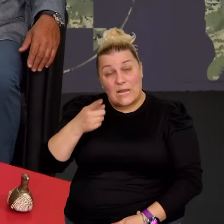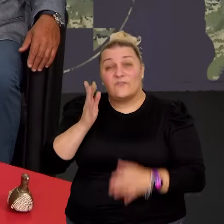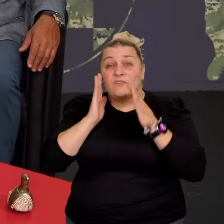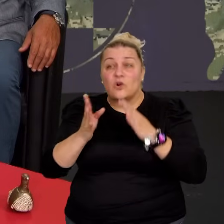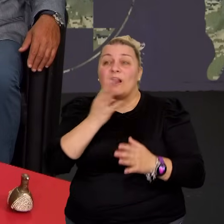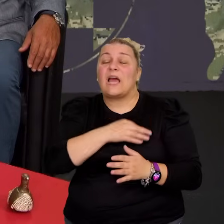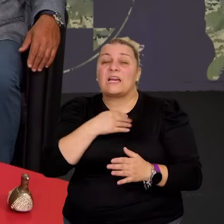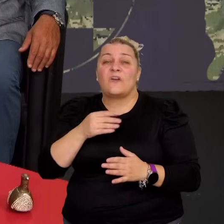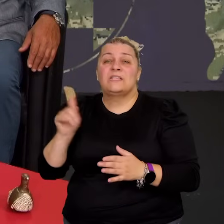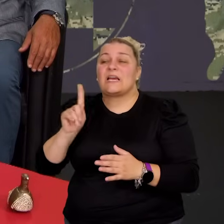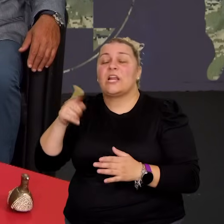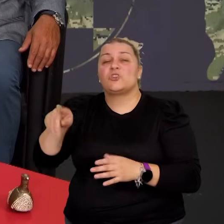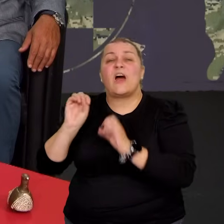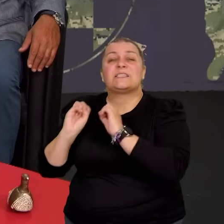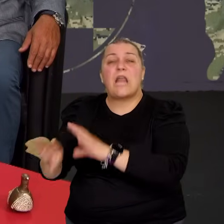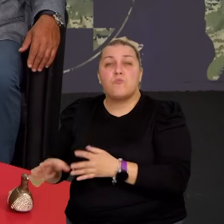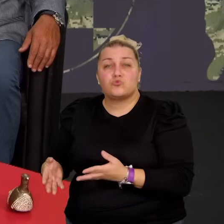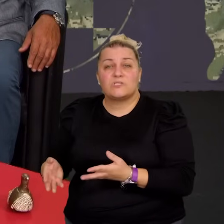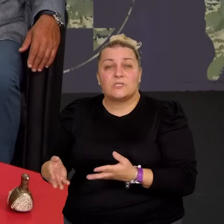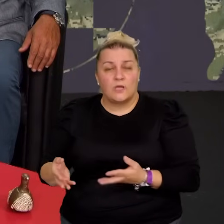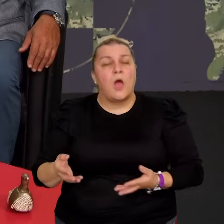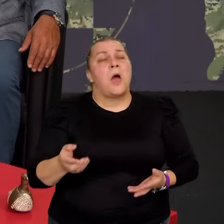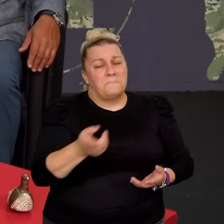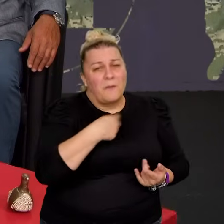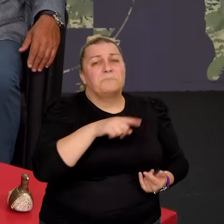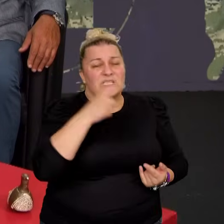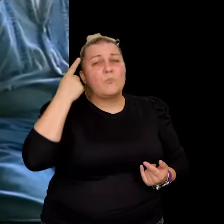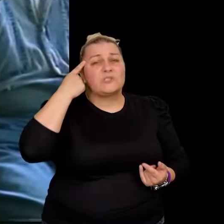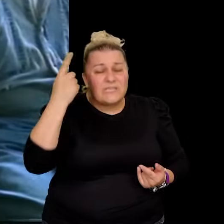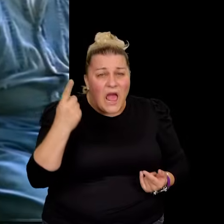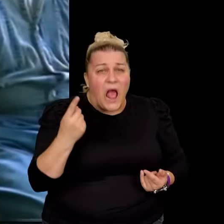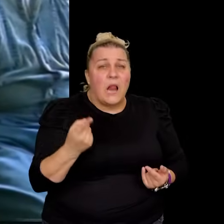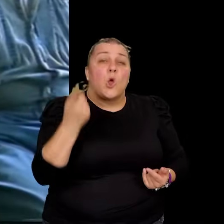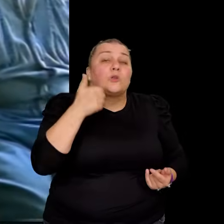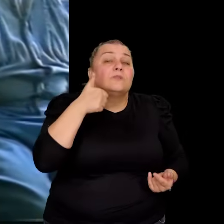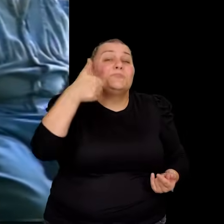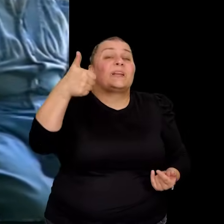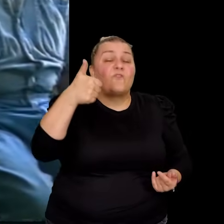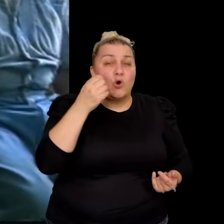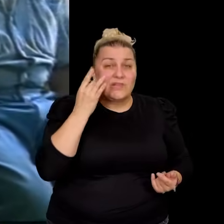neće napustiti? Mislim, znali smo od prvog dana, mislim, da je